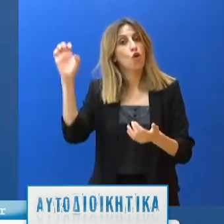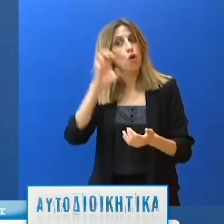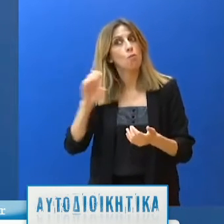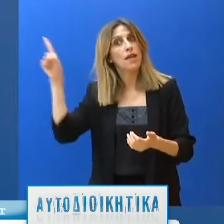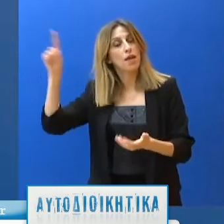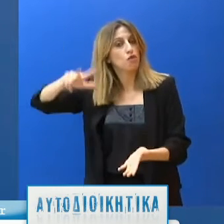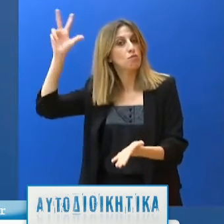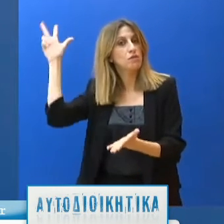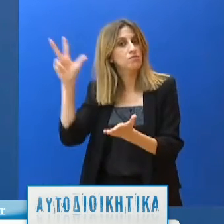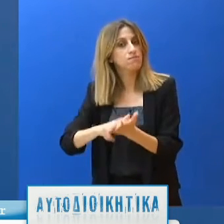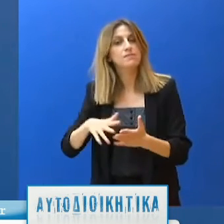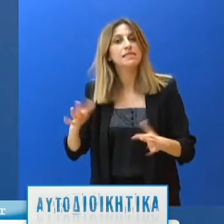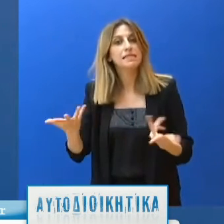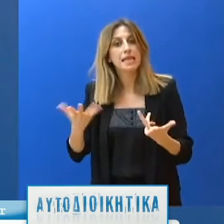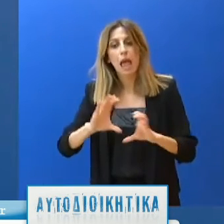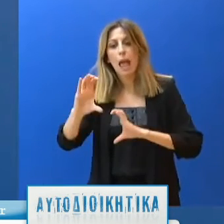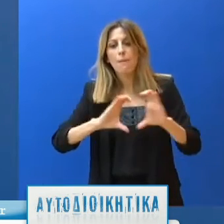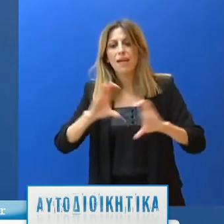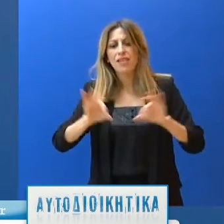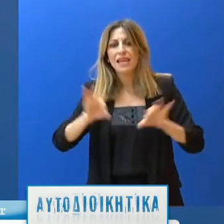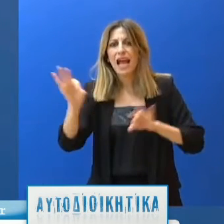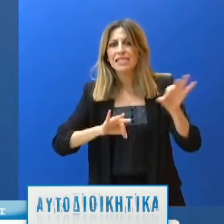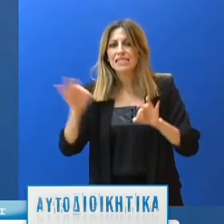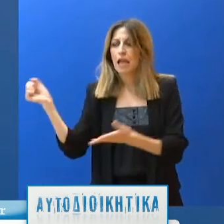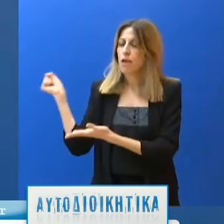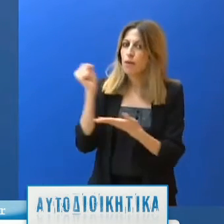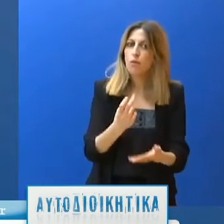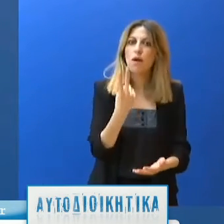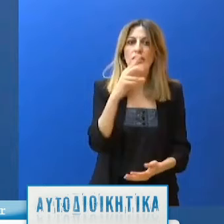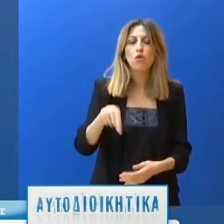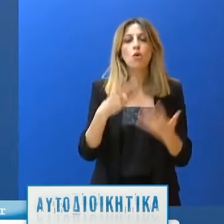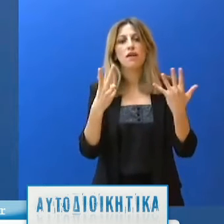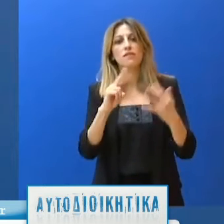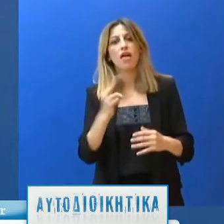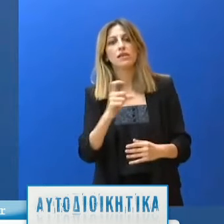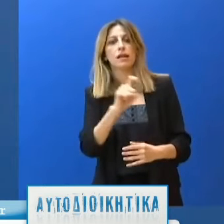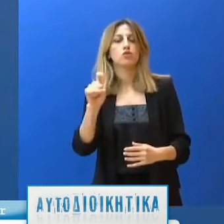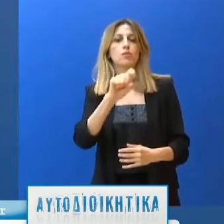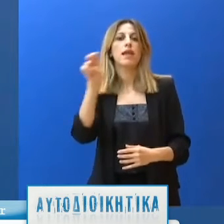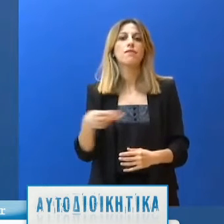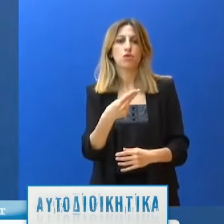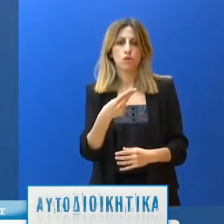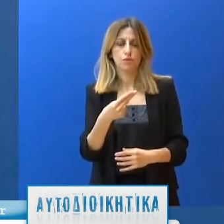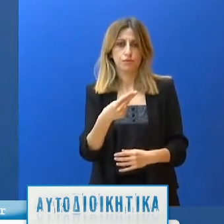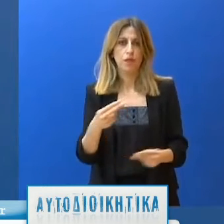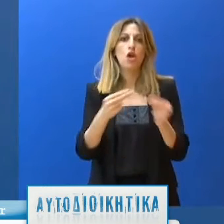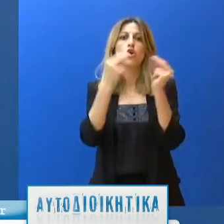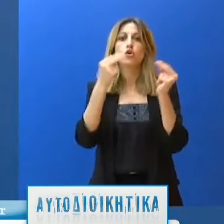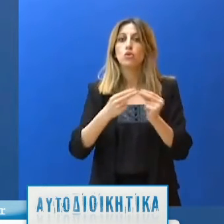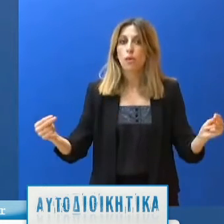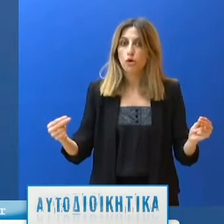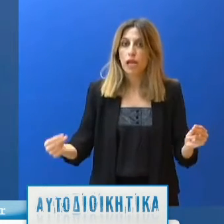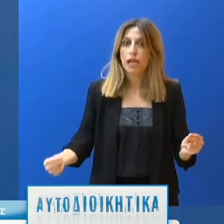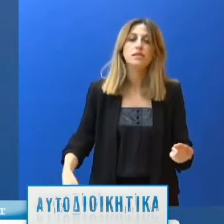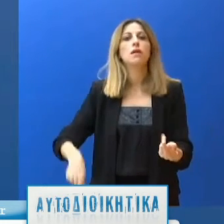για πρόσθετη ενίσχυση των επενδυτικών σχεδίων ύψους 2,7 δισεκατομμυρίων ευρώ. Αυξήθηκε έτσι το περιθώριο